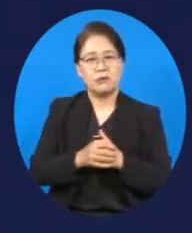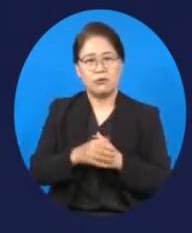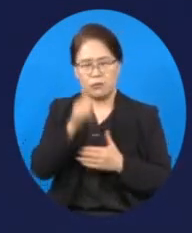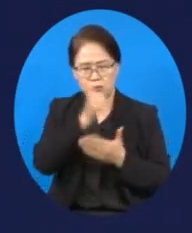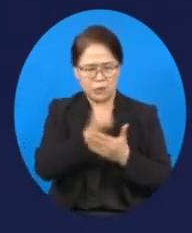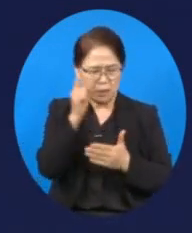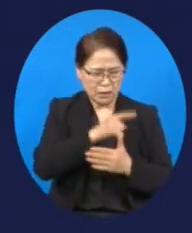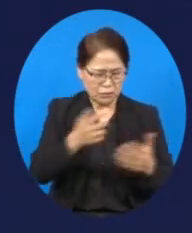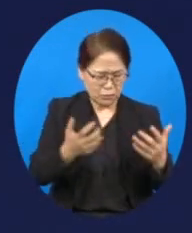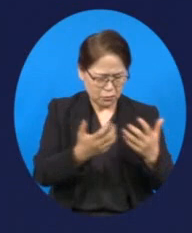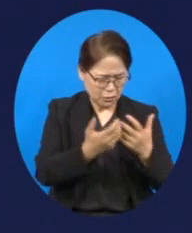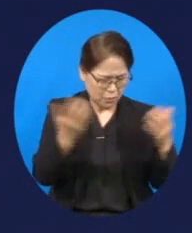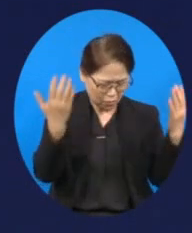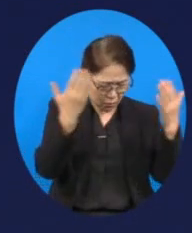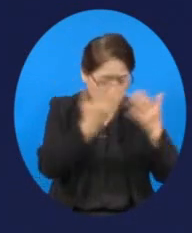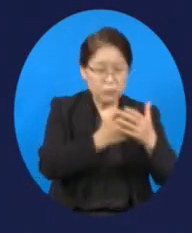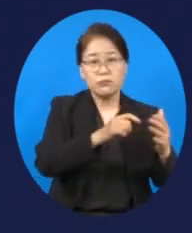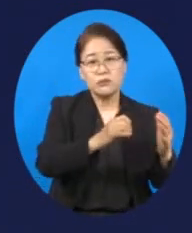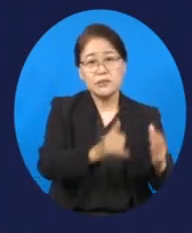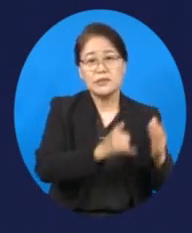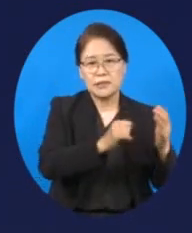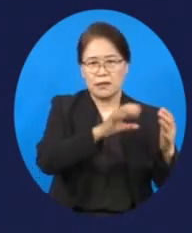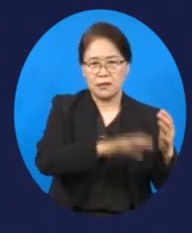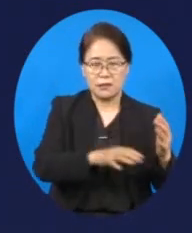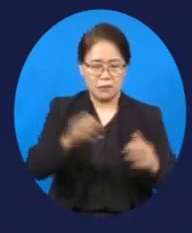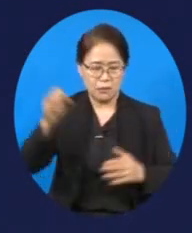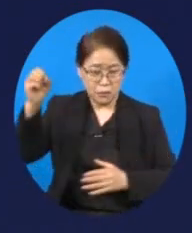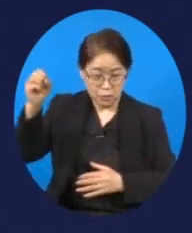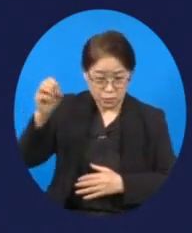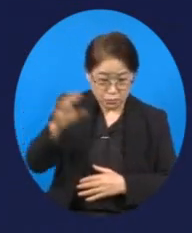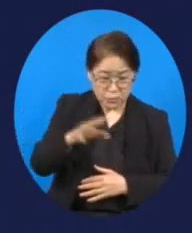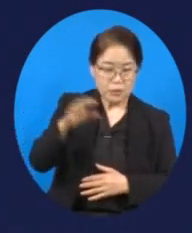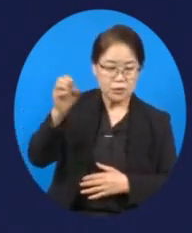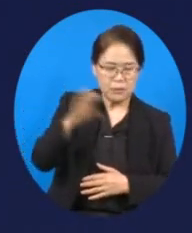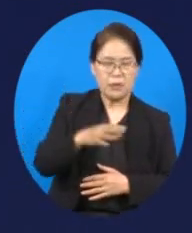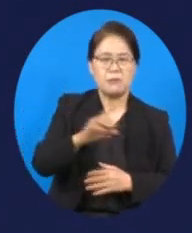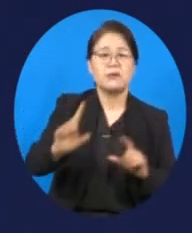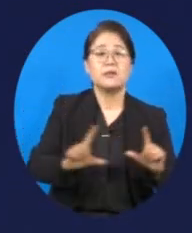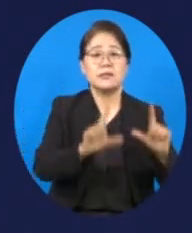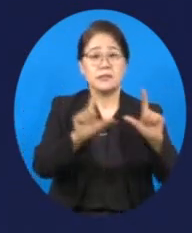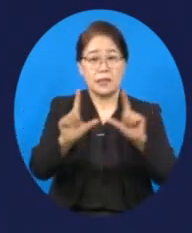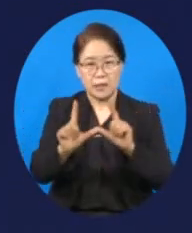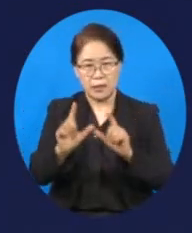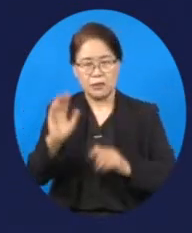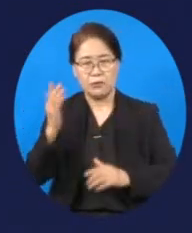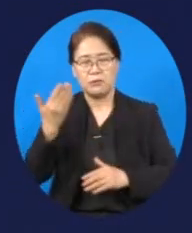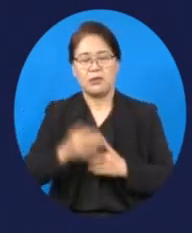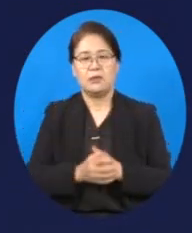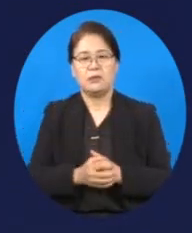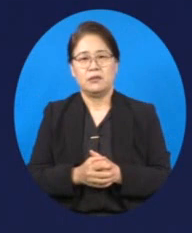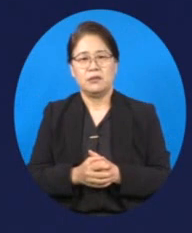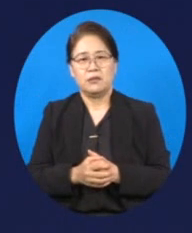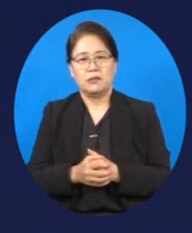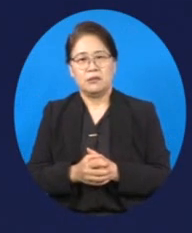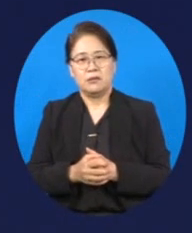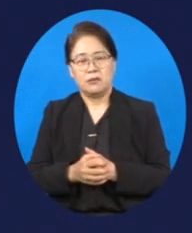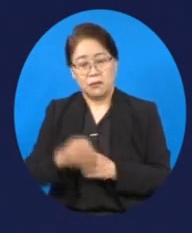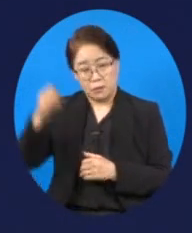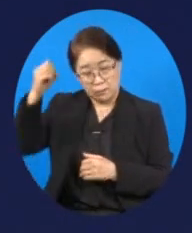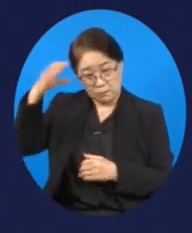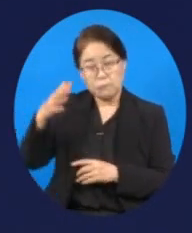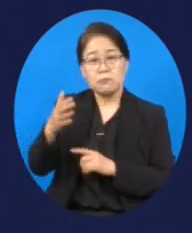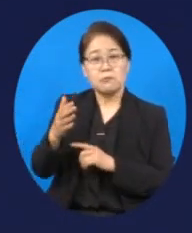인해서 어두워진이 세상에서 빛을 발하며 살아야 합니다 여러분 빛의 기능이 뭐죠